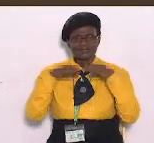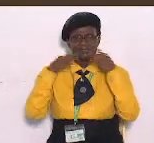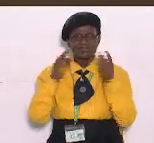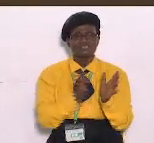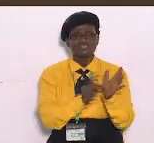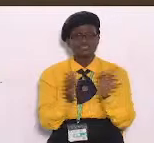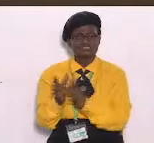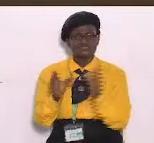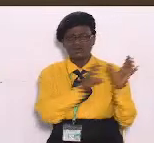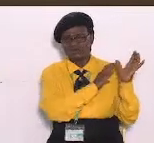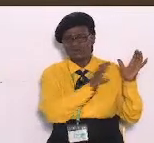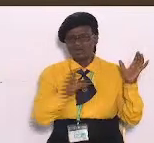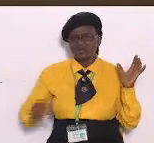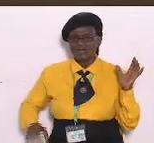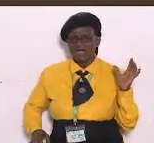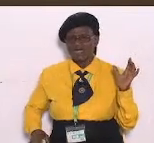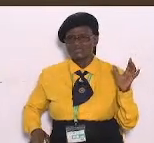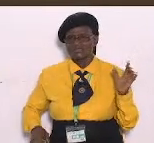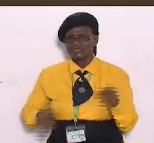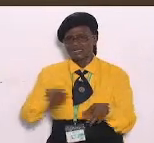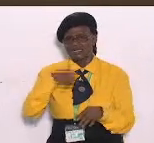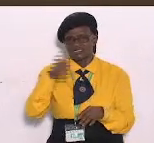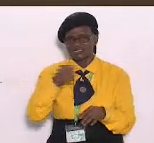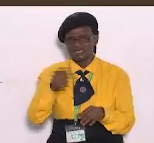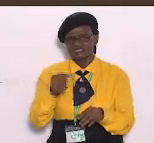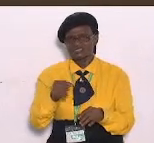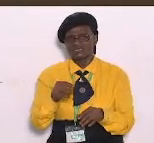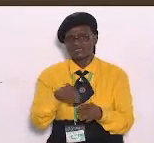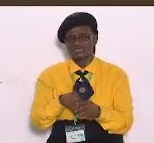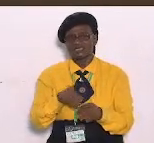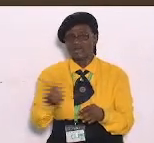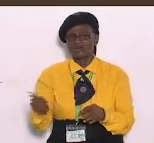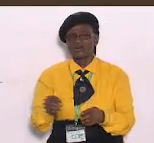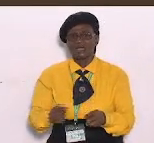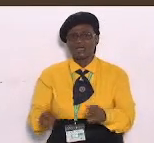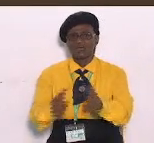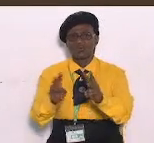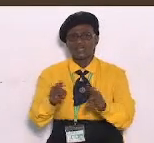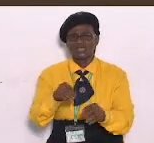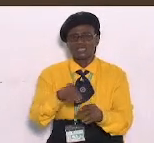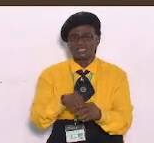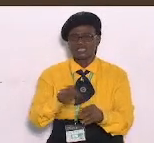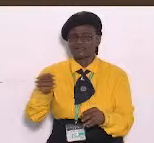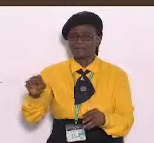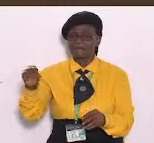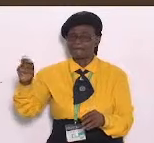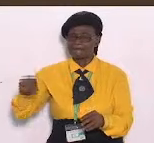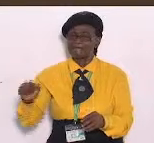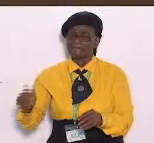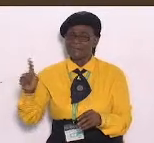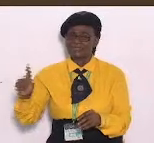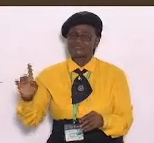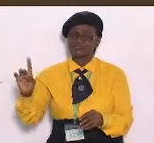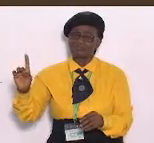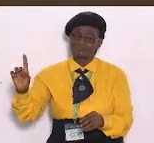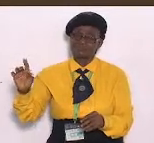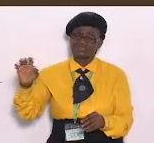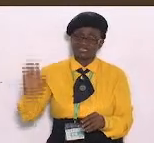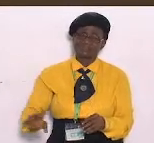comme ta priorité jésus-chist l'a dit encore un are dans Matthieu